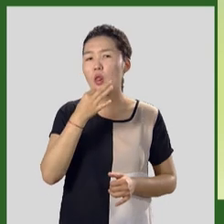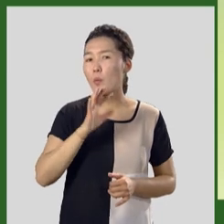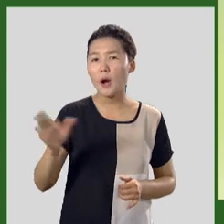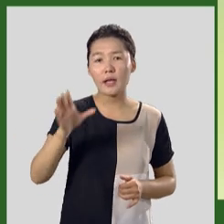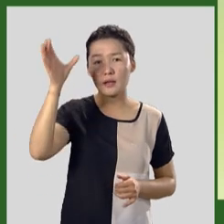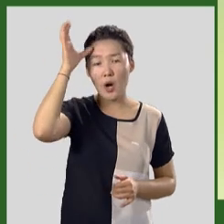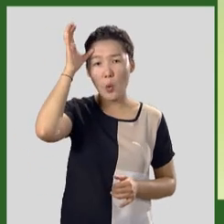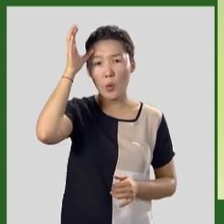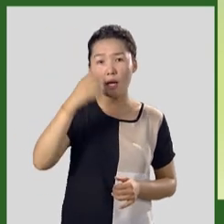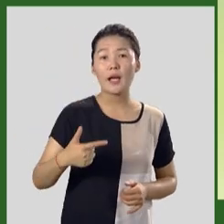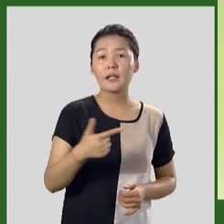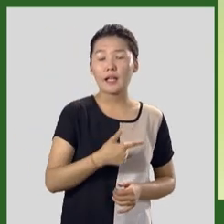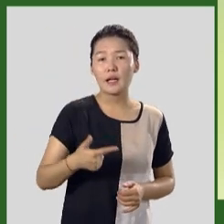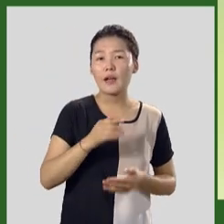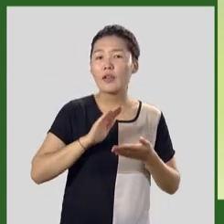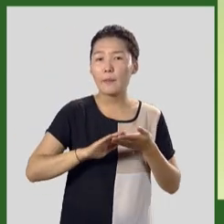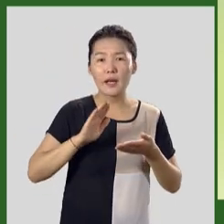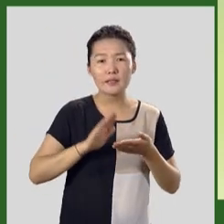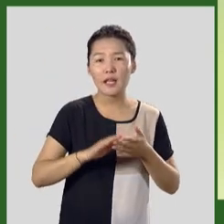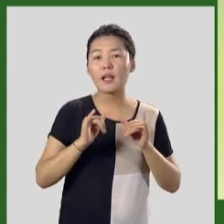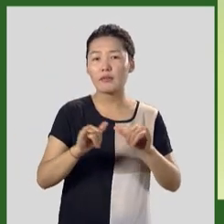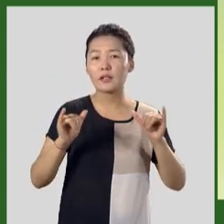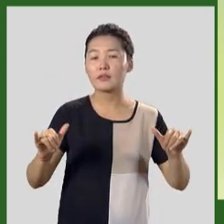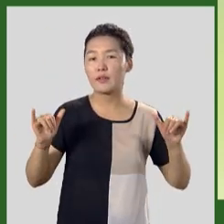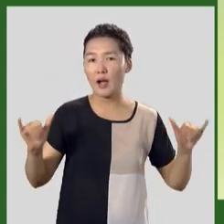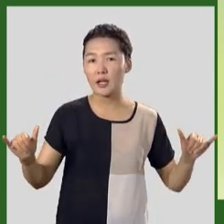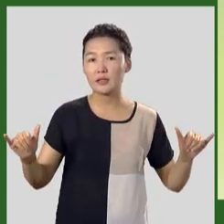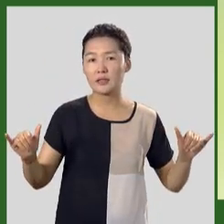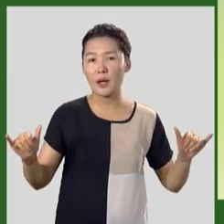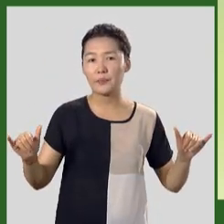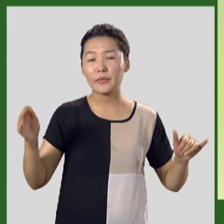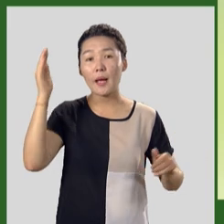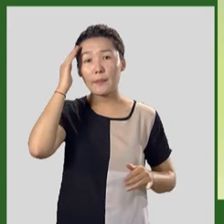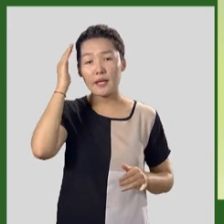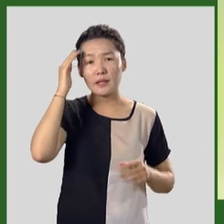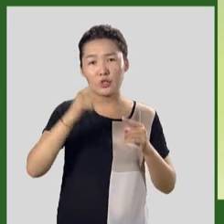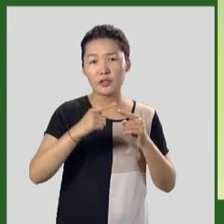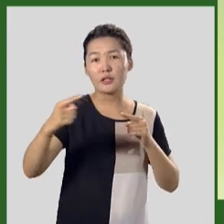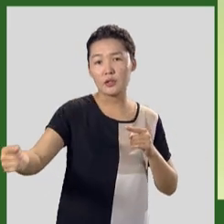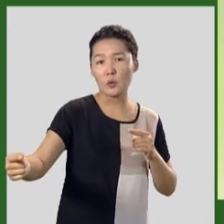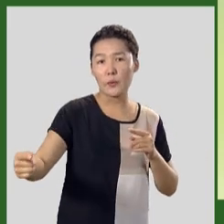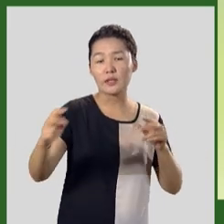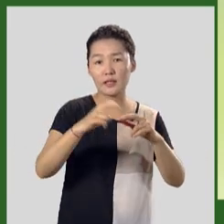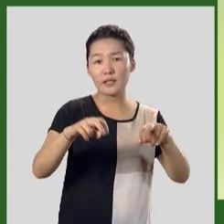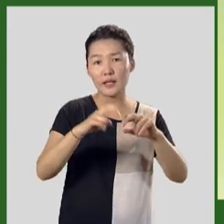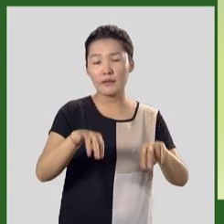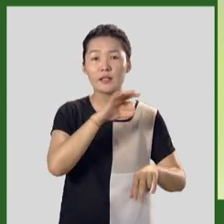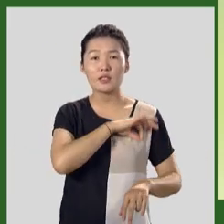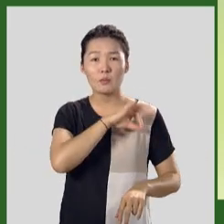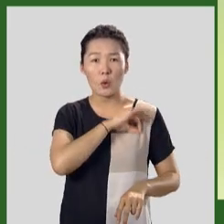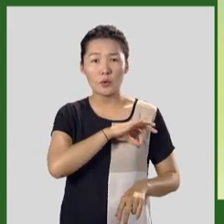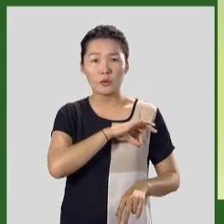наука, география постоянно развивается. Методы дистанционных исследований